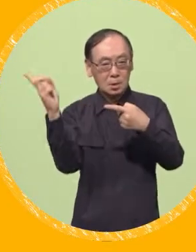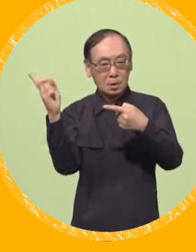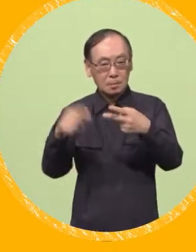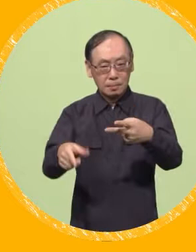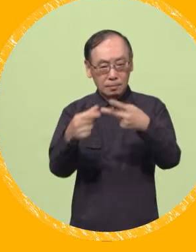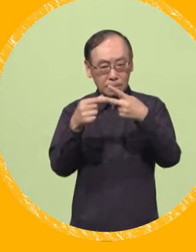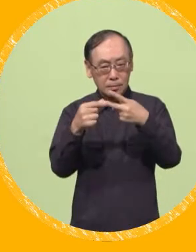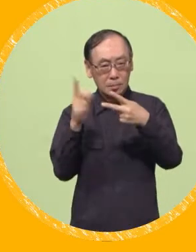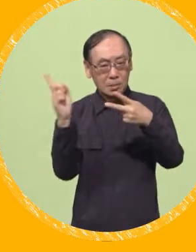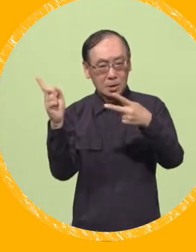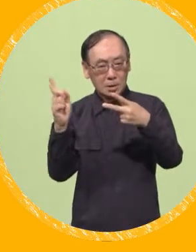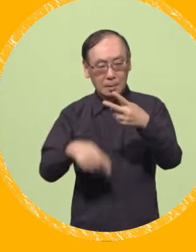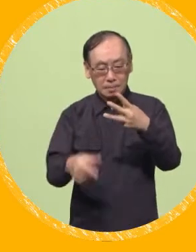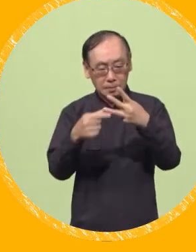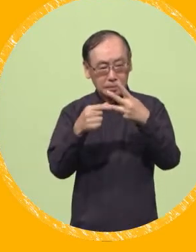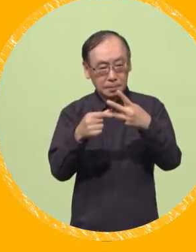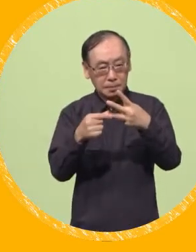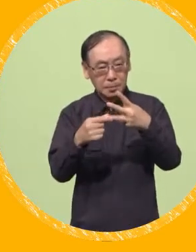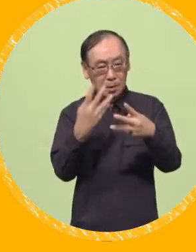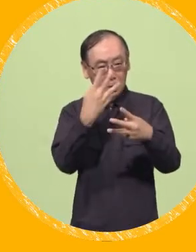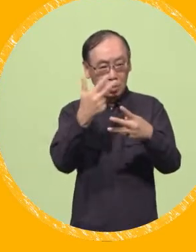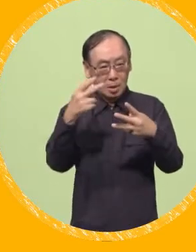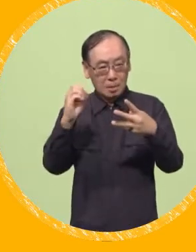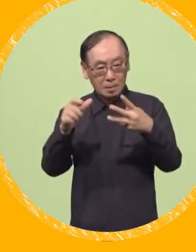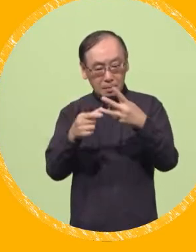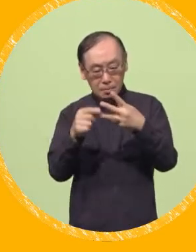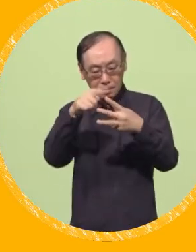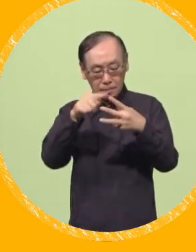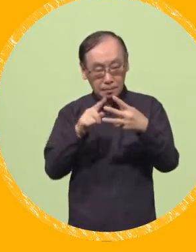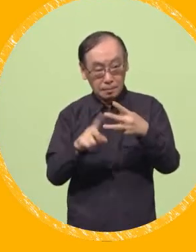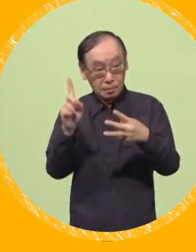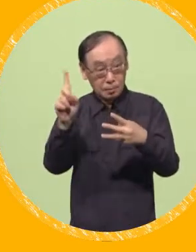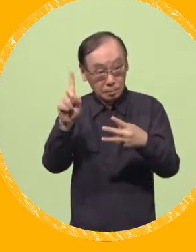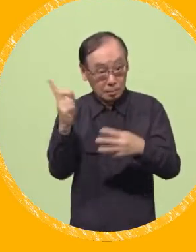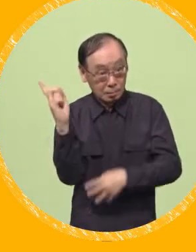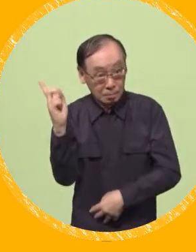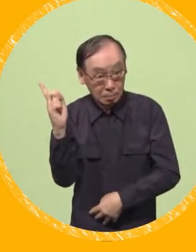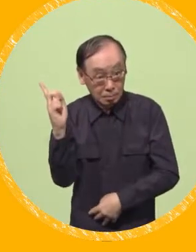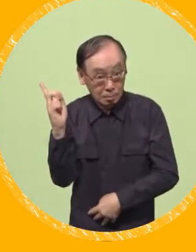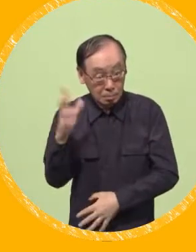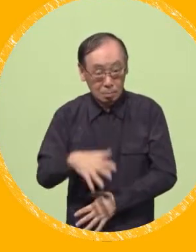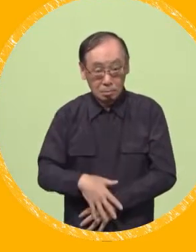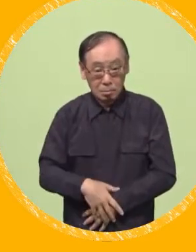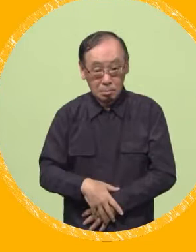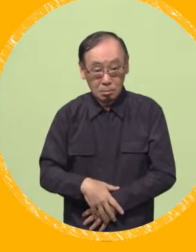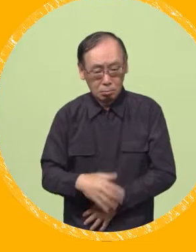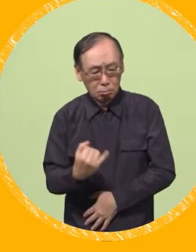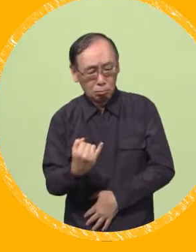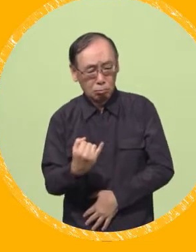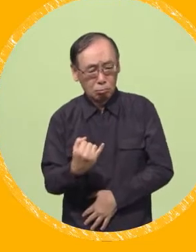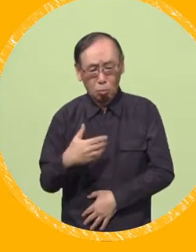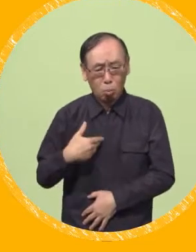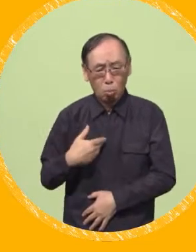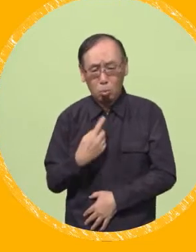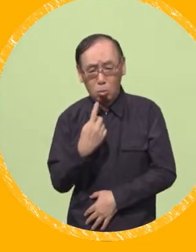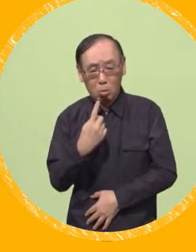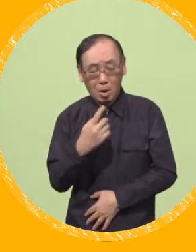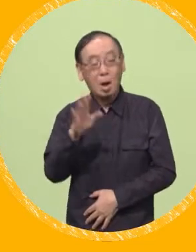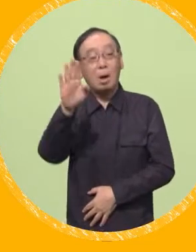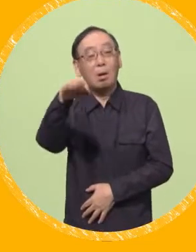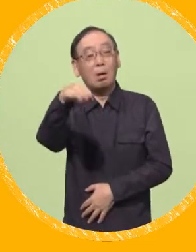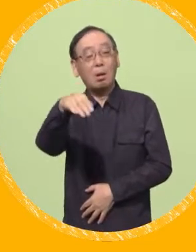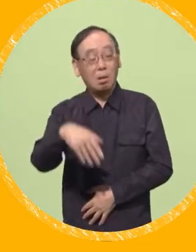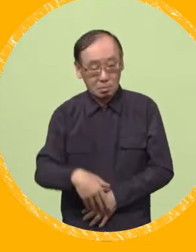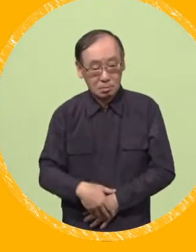にフィン9347マルキューこ1節だってなコマーシャルきかないとかあるこれね